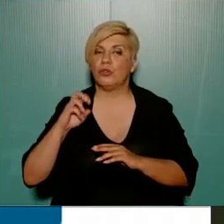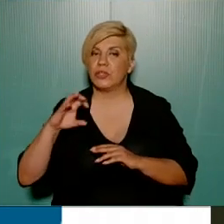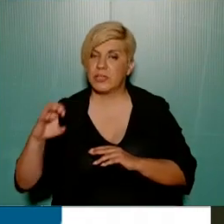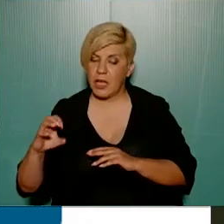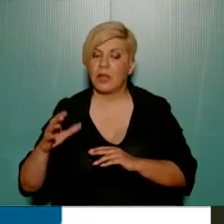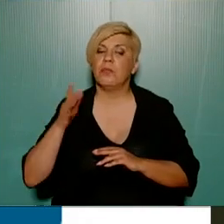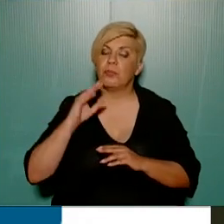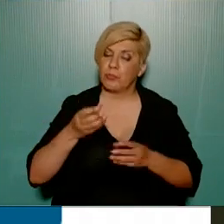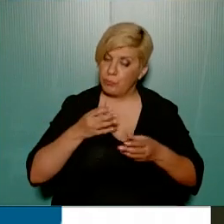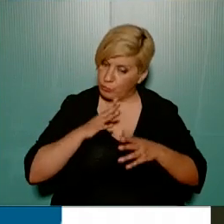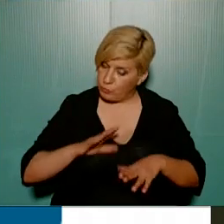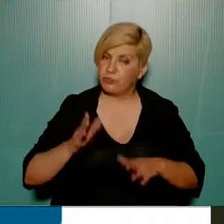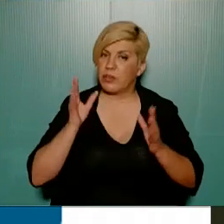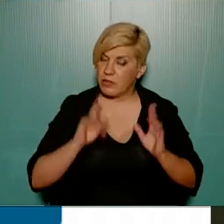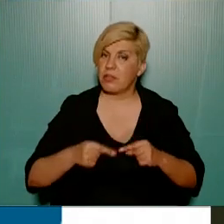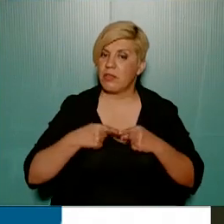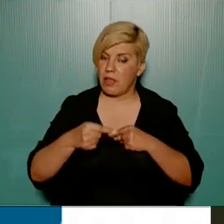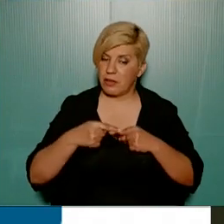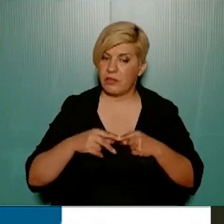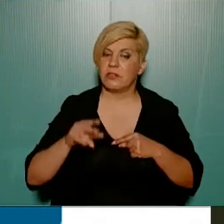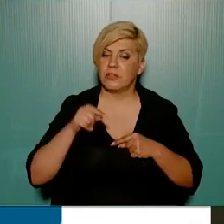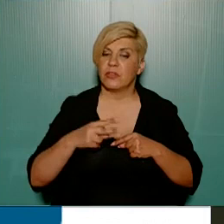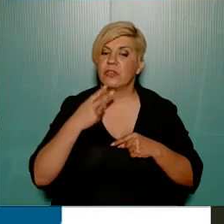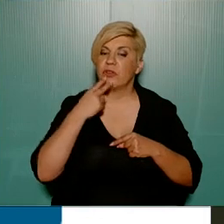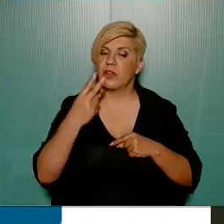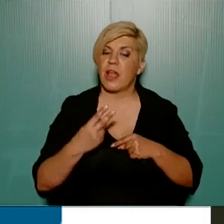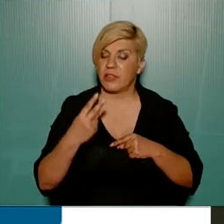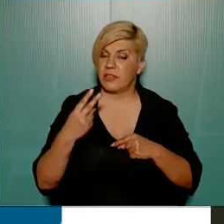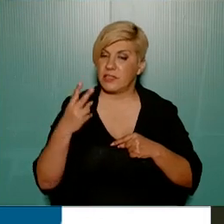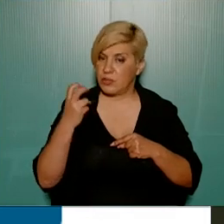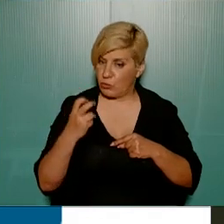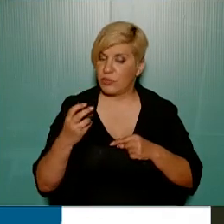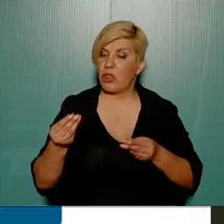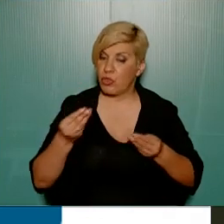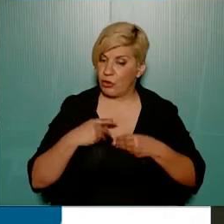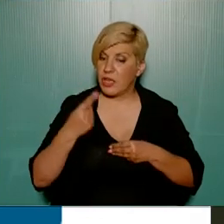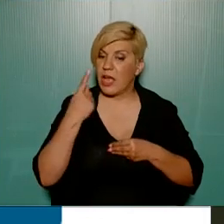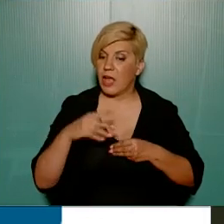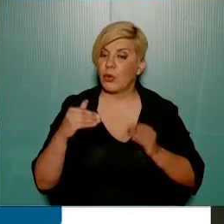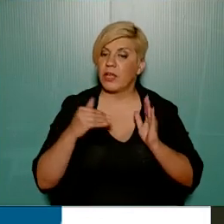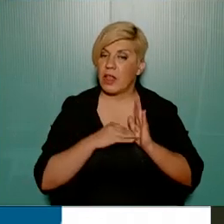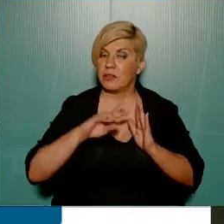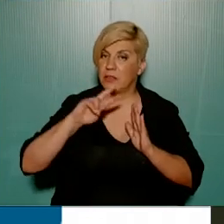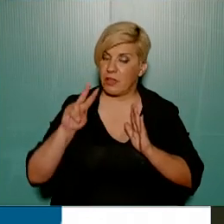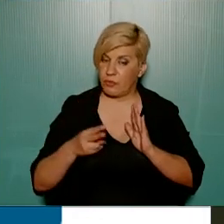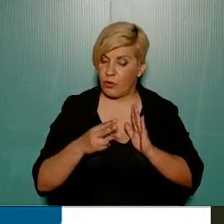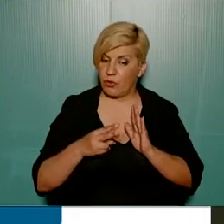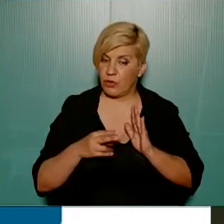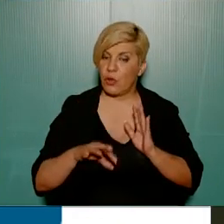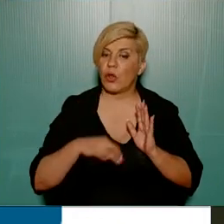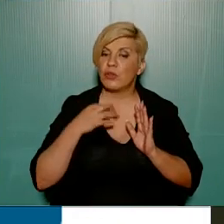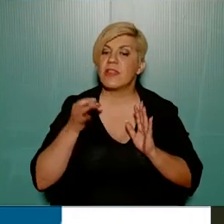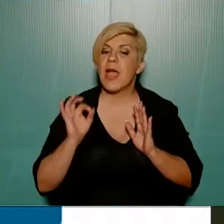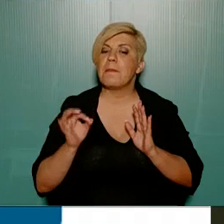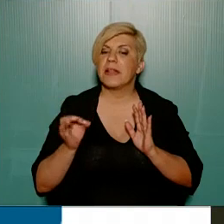οποία προσφέρθηκε κατά τη διάρκεια της γύρω στο 2020 να δώσει και 100.000 ευρώ. Ο κύριος Διαμαντάκης